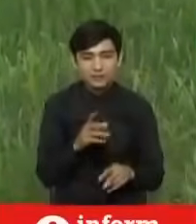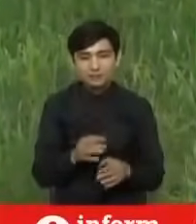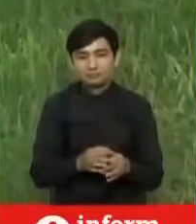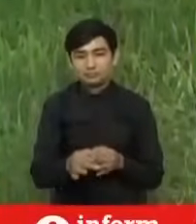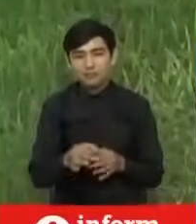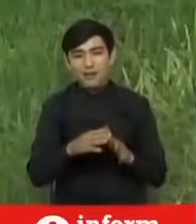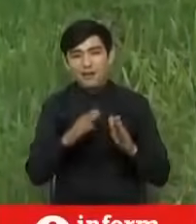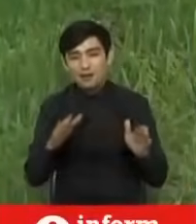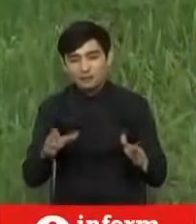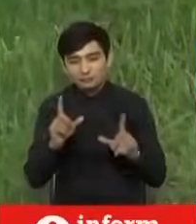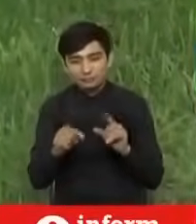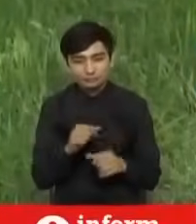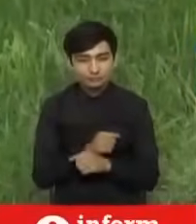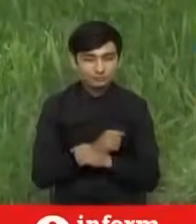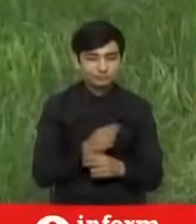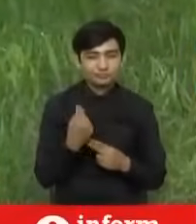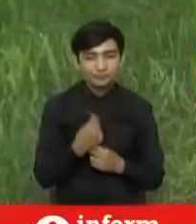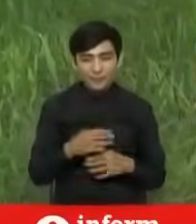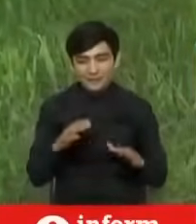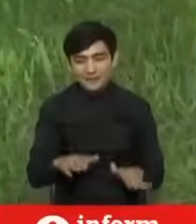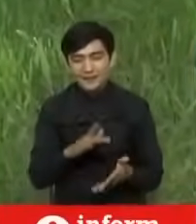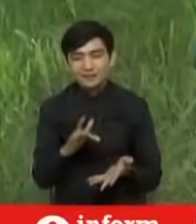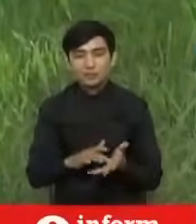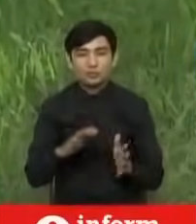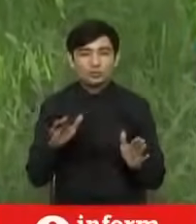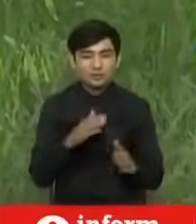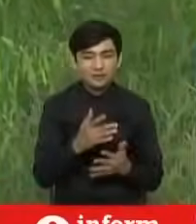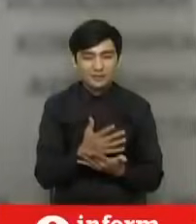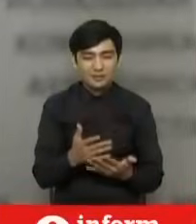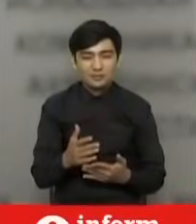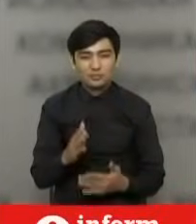загородные лагеря и оздоровительные центры, будут ходить в походы и на экскурсии.